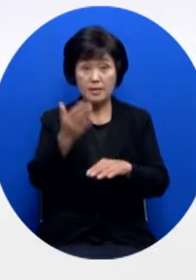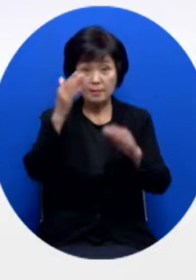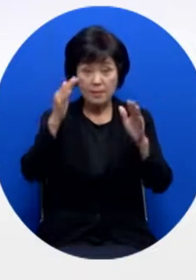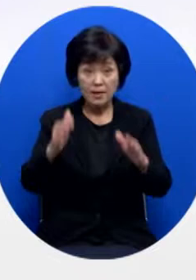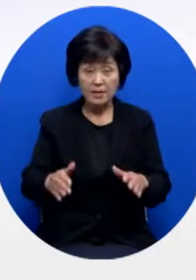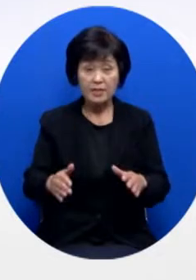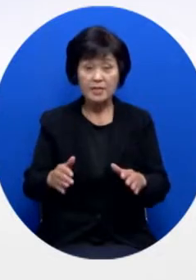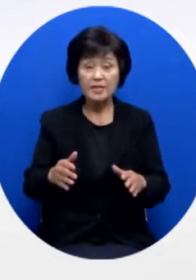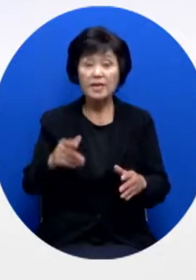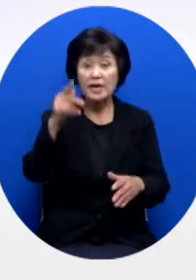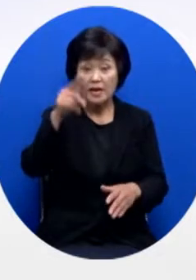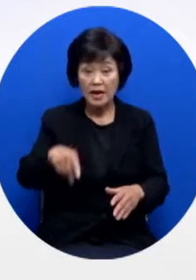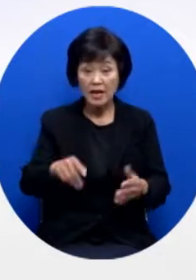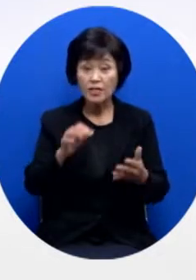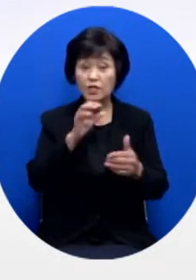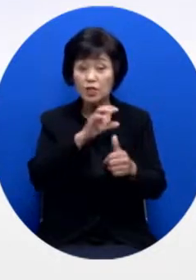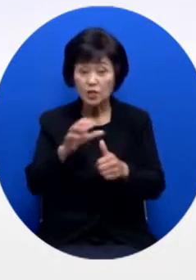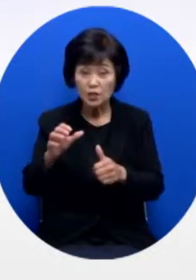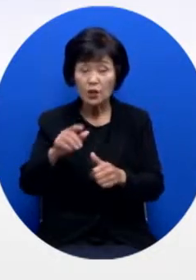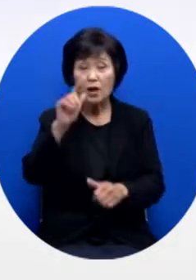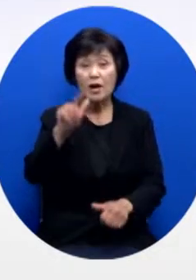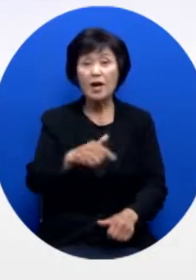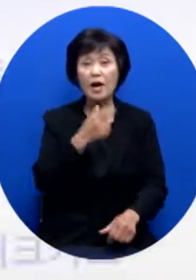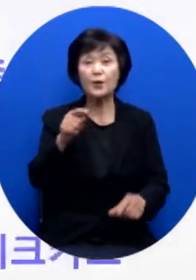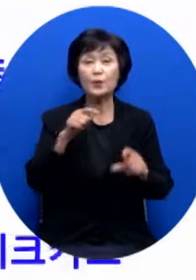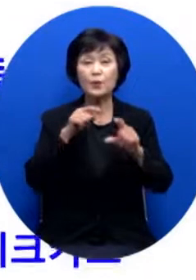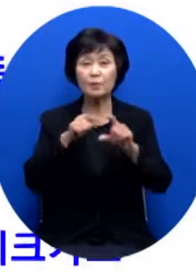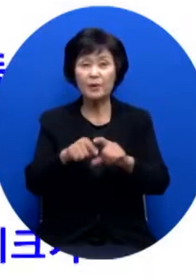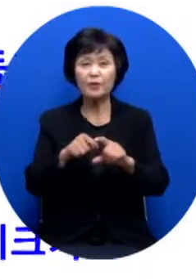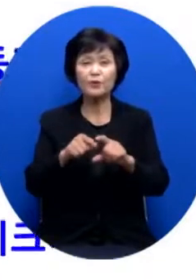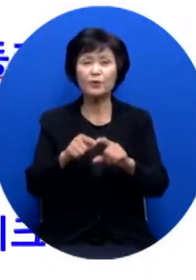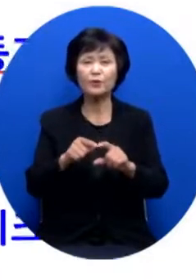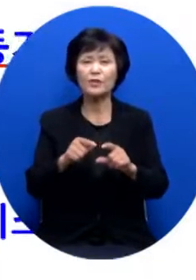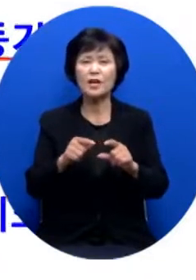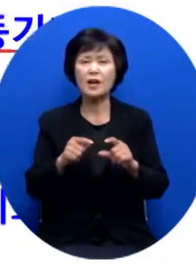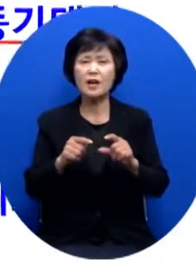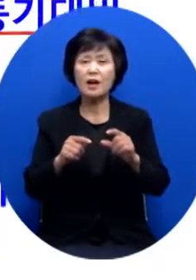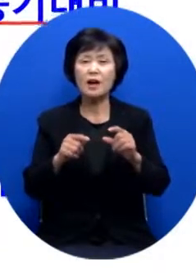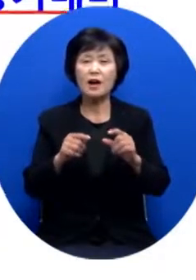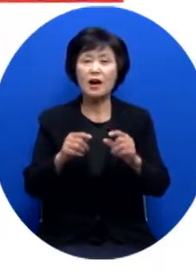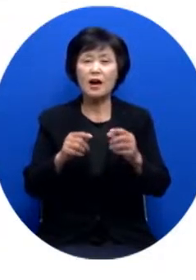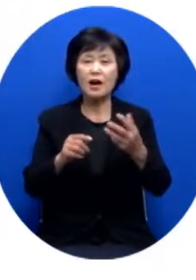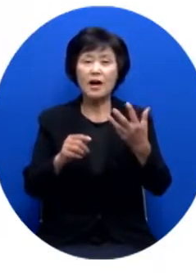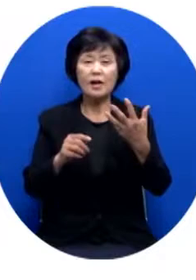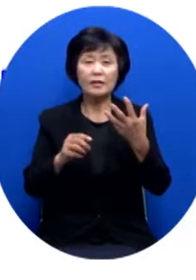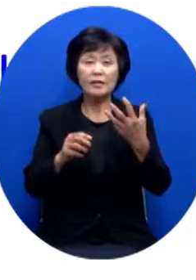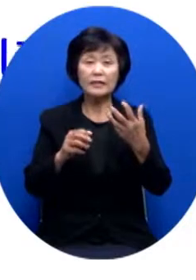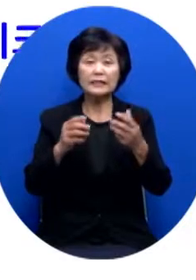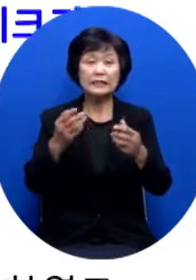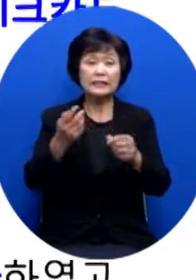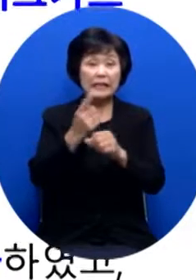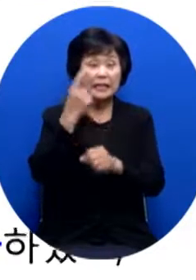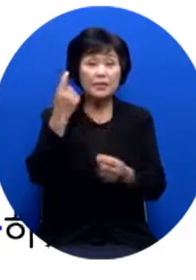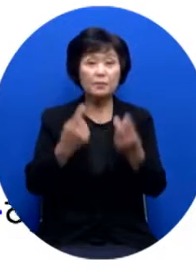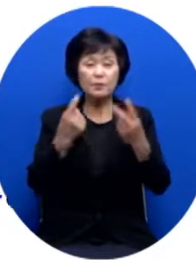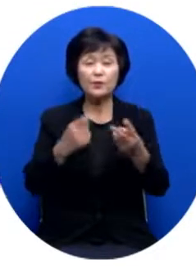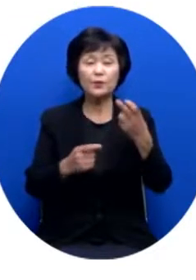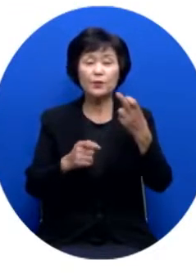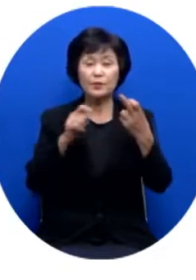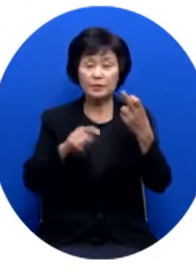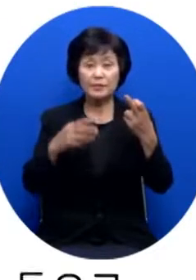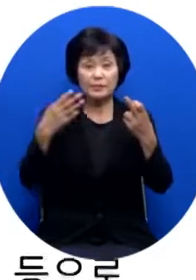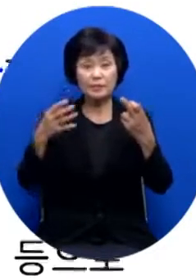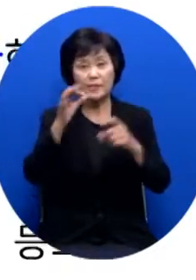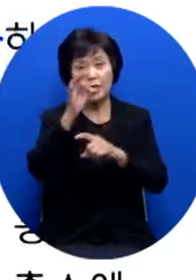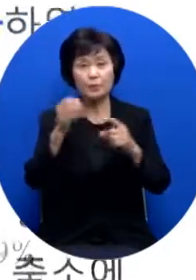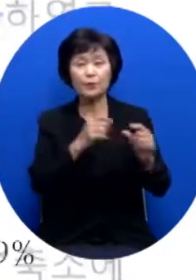지급카드 이용 규모는 하루 평균 3조 70억 원으로 지난해보다 12% 넘게 오른 것으로 나타났습니다.